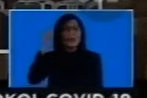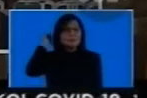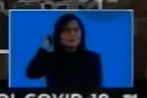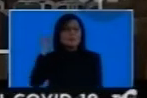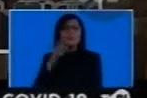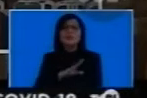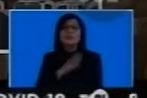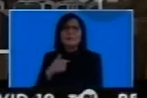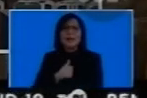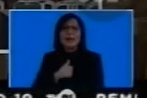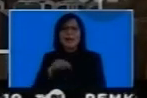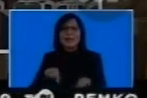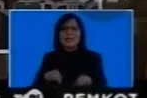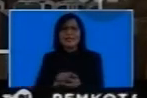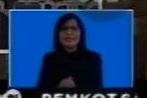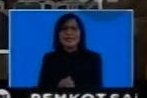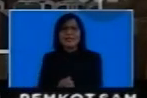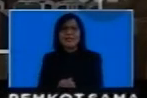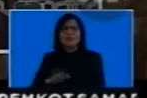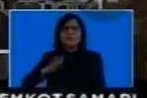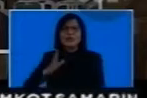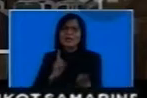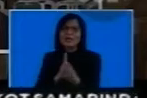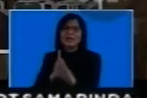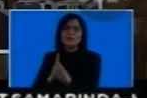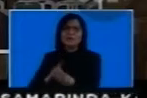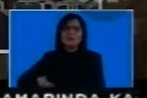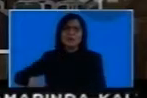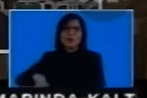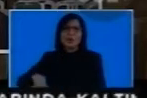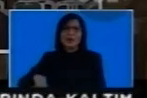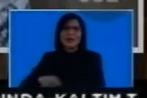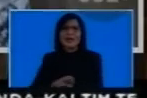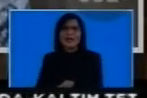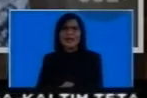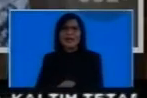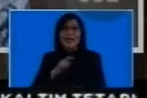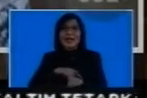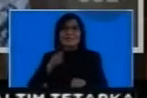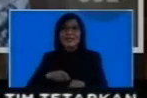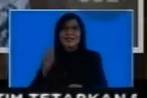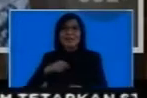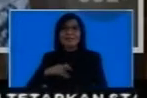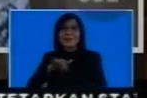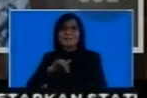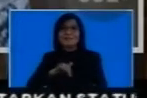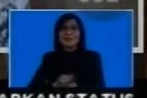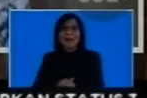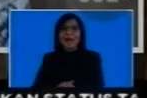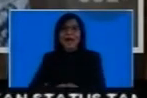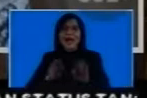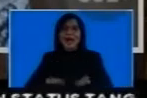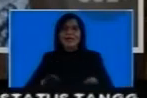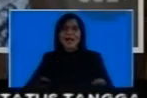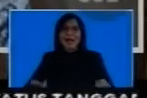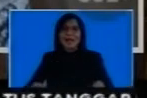mungkin jarang sholat berjamaah dengan orang tua, makan bareng, nemenin anaknya ngerjakan PR untuk ibu-ibu yang